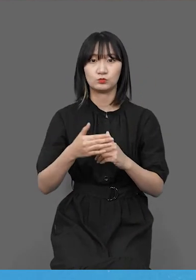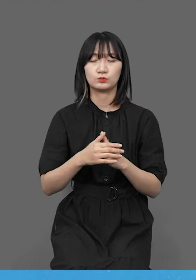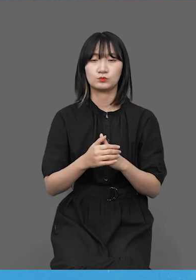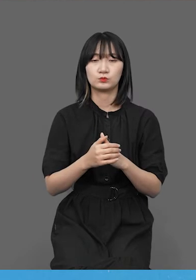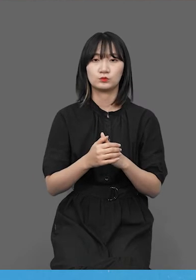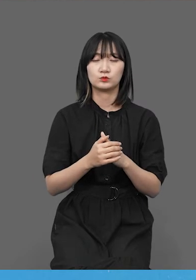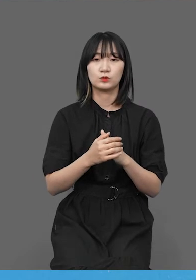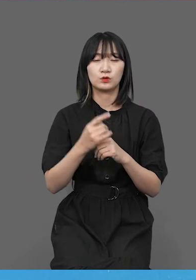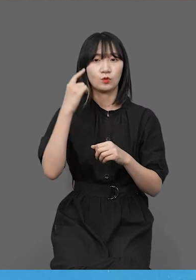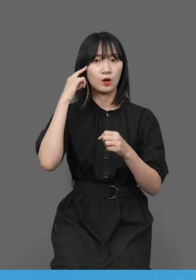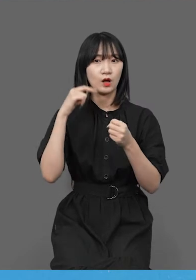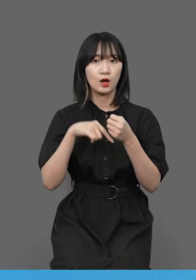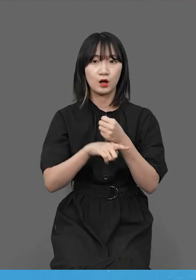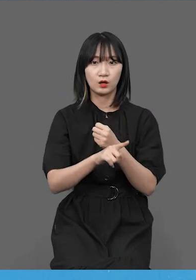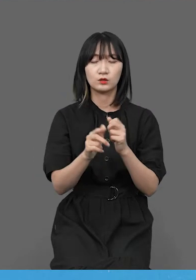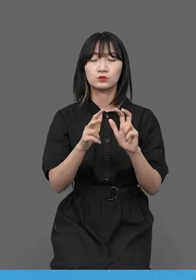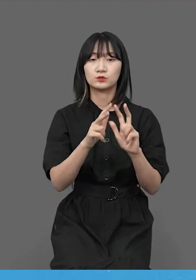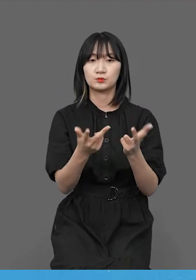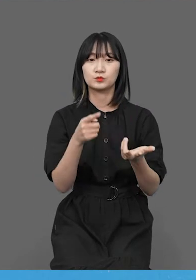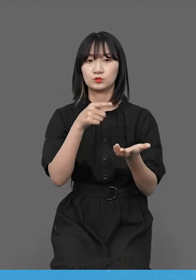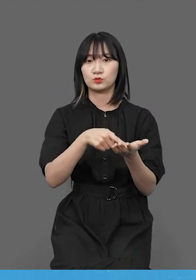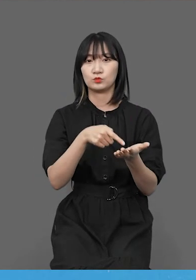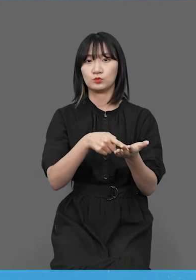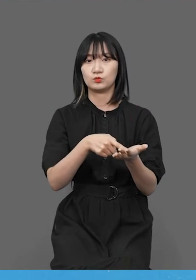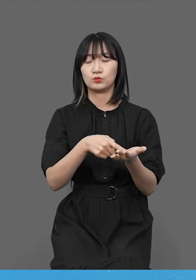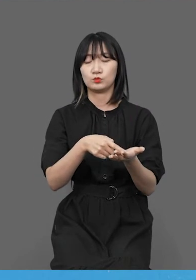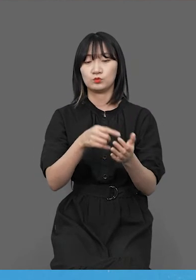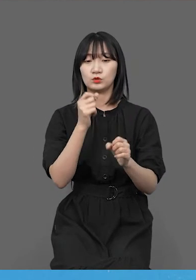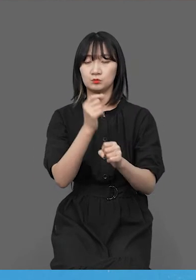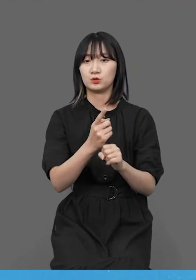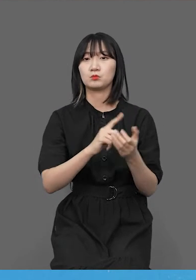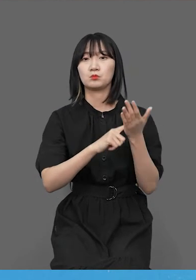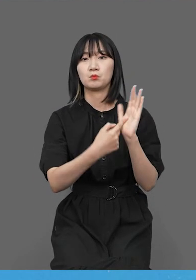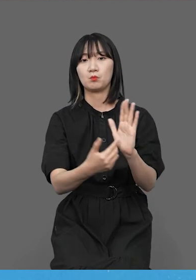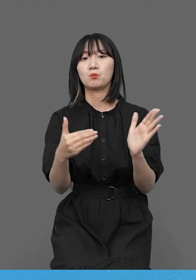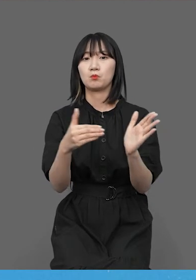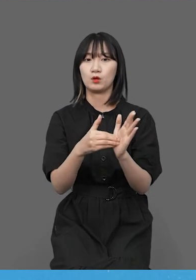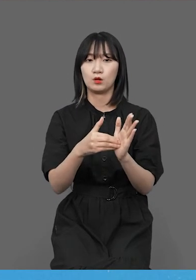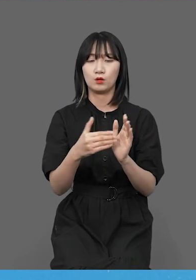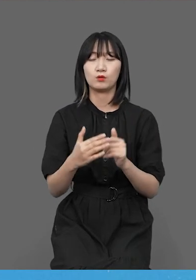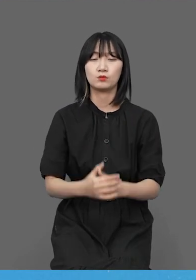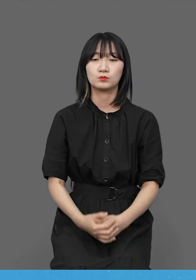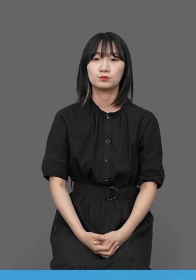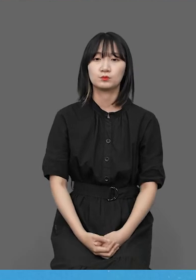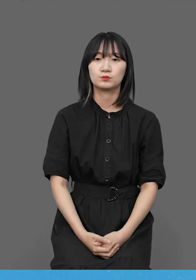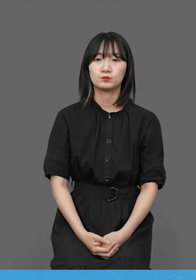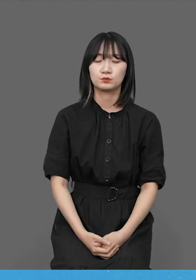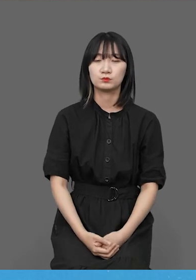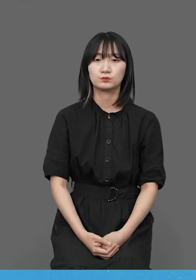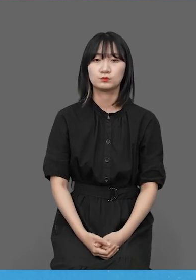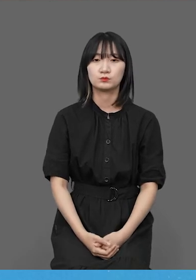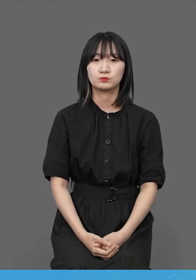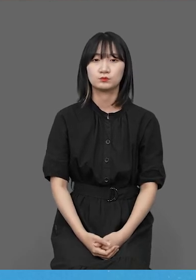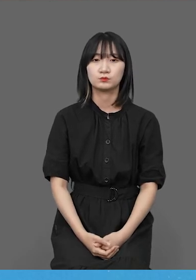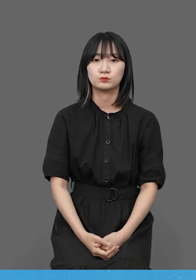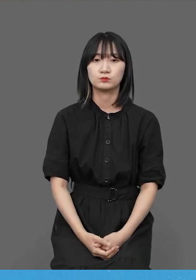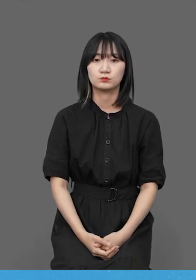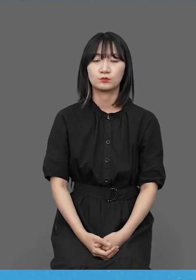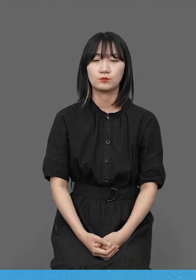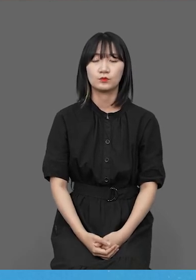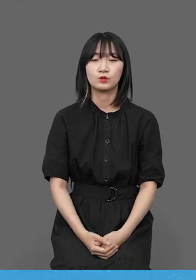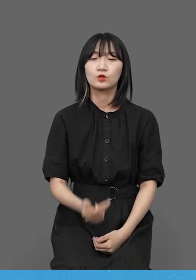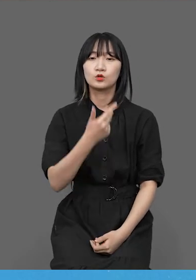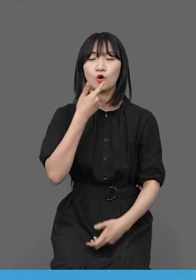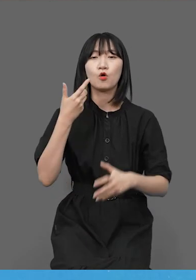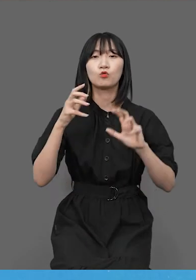그 사이언스 저널에도 논문으로도 발표될 정도로 잘 알려진 것이고, 또